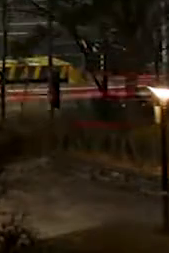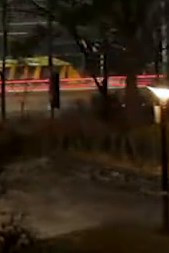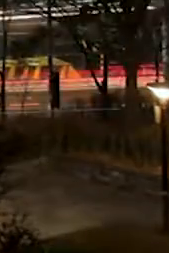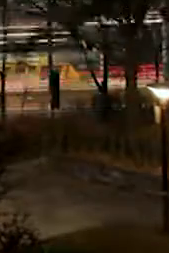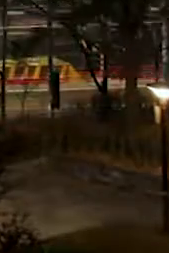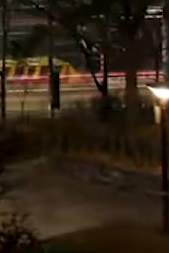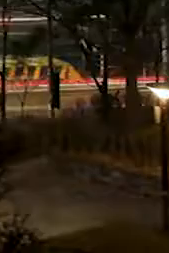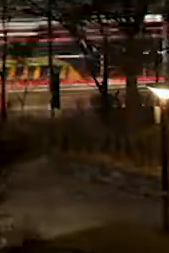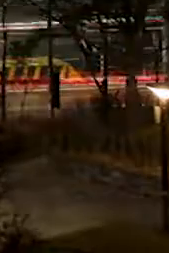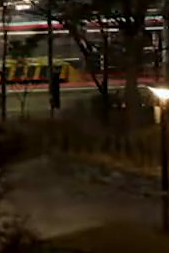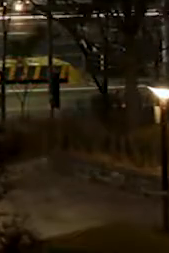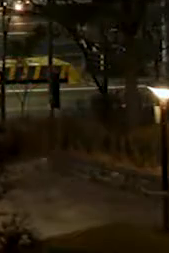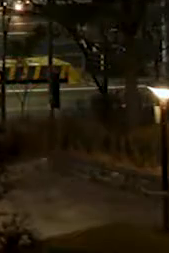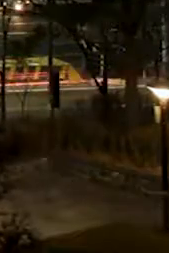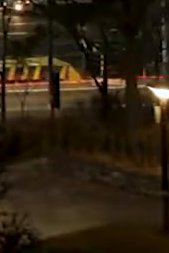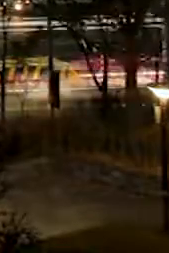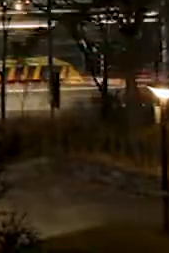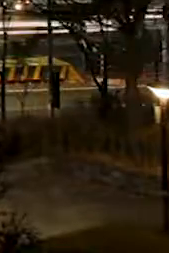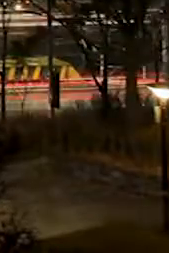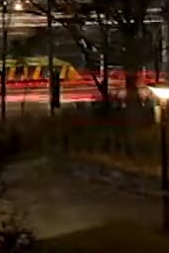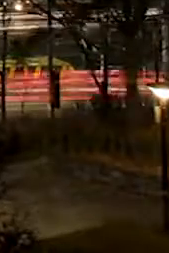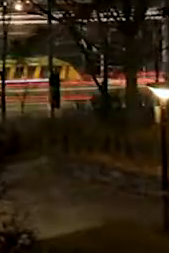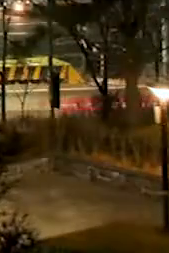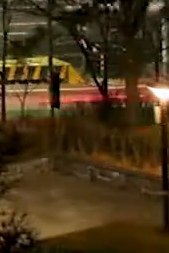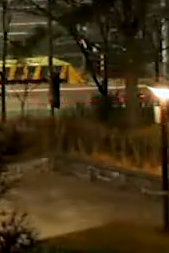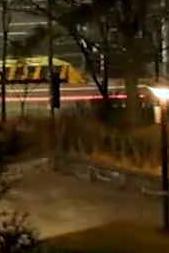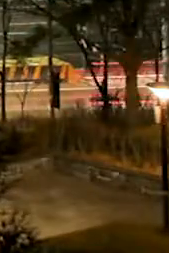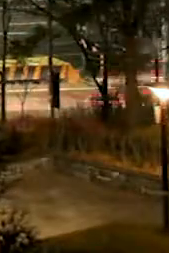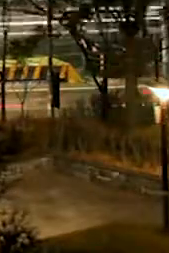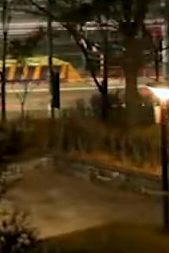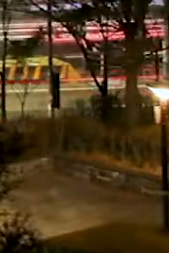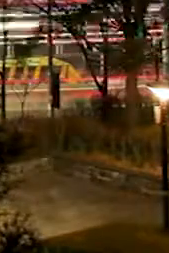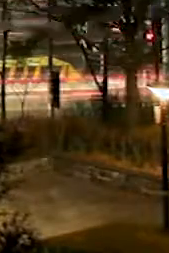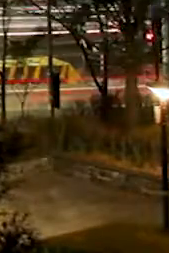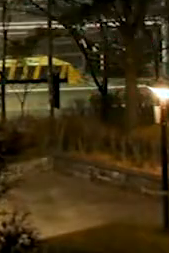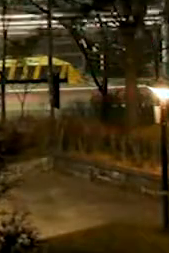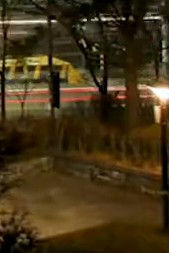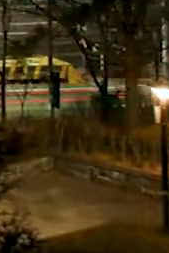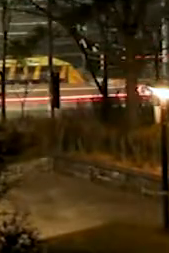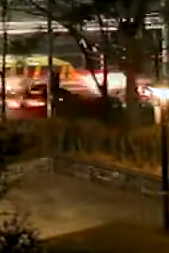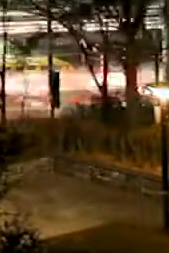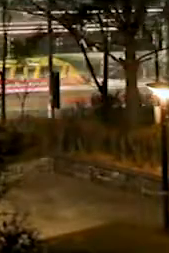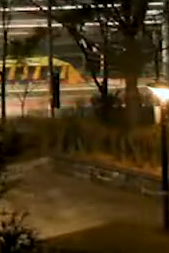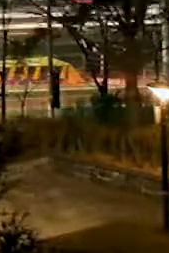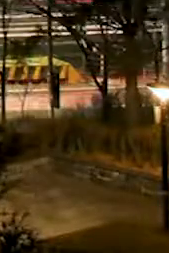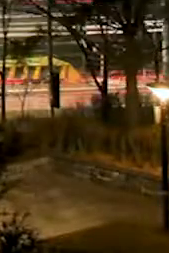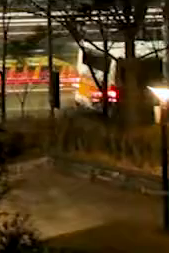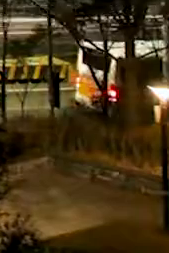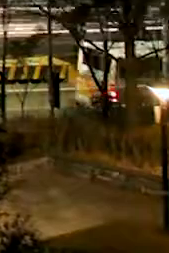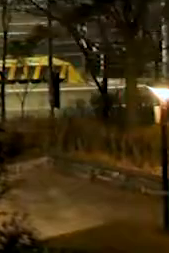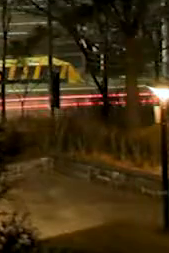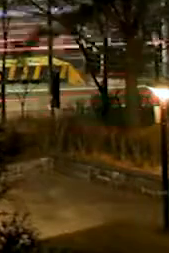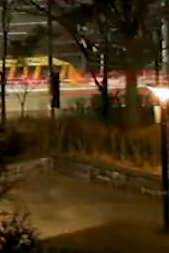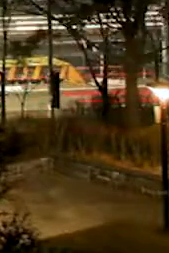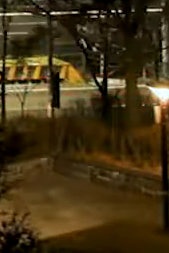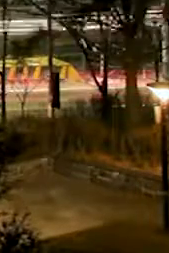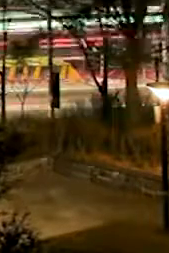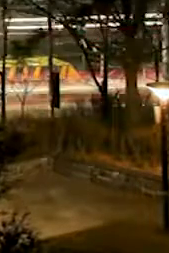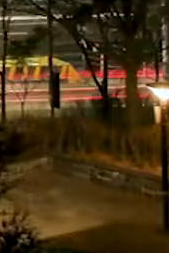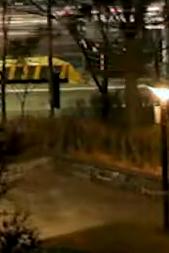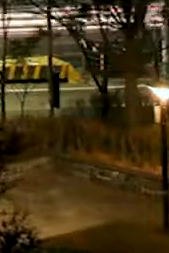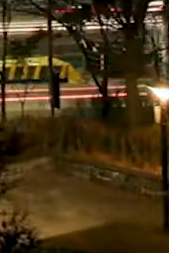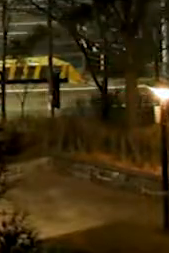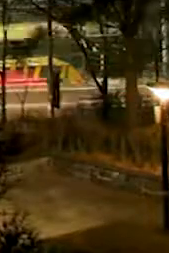지역에 출근 맞춤버스를 운영합니다. 3월 20일 2층 다목적 강당에서 영유아 체력 검진을